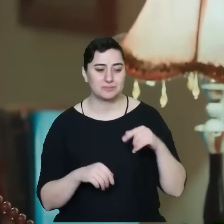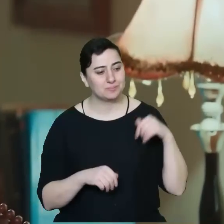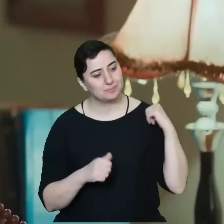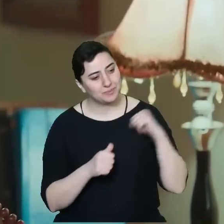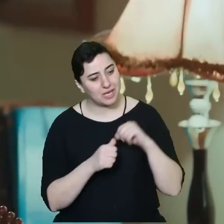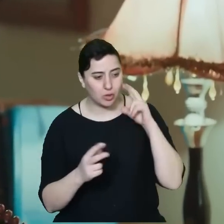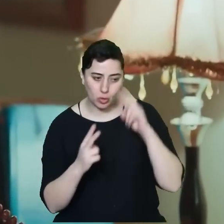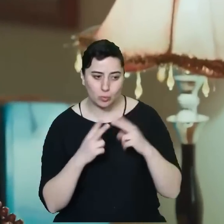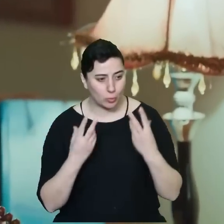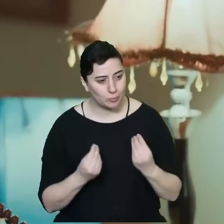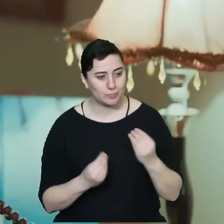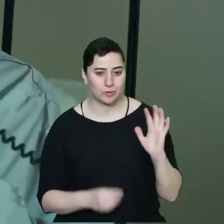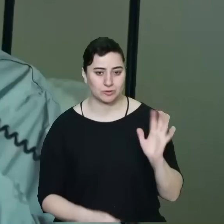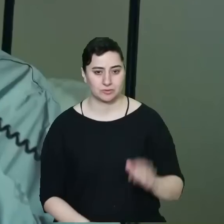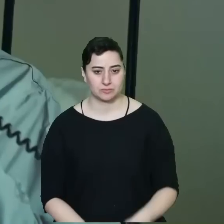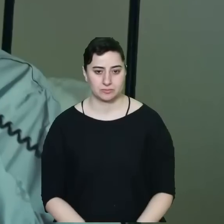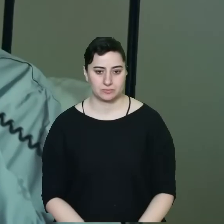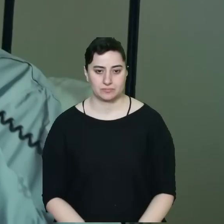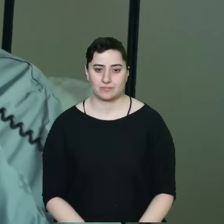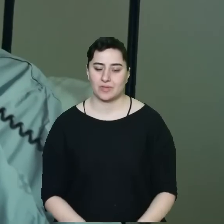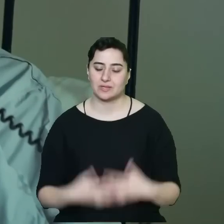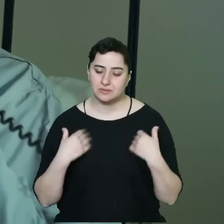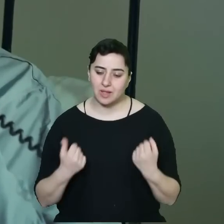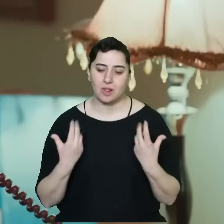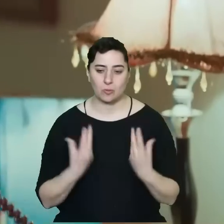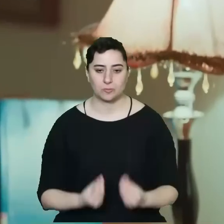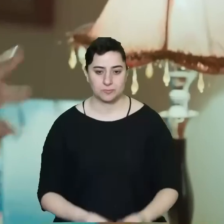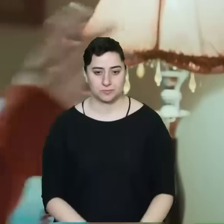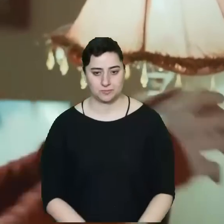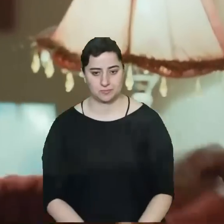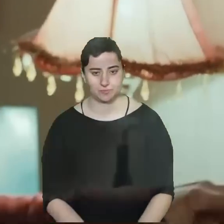zamanda görüşmek dileğiyle. Hoşçakalın. Sağlıcakla.